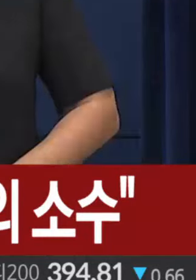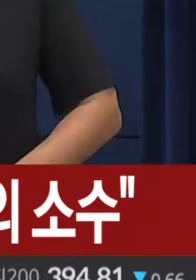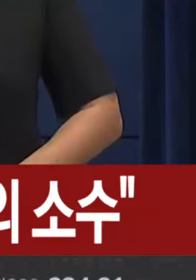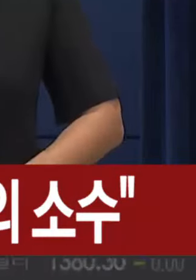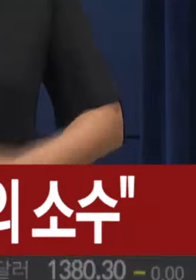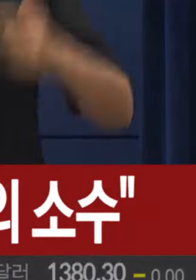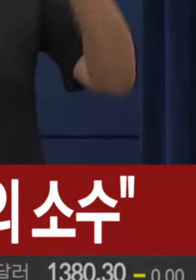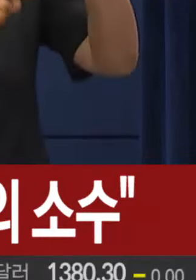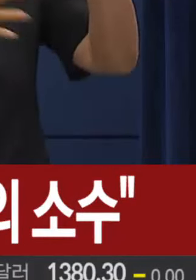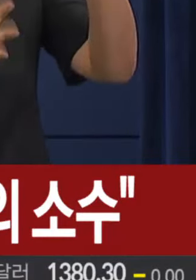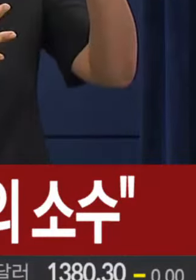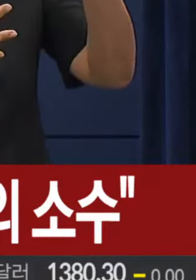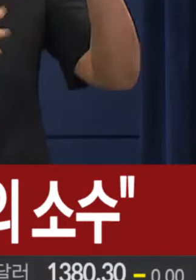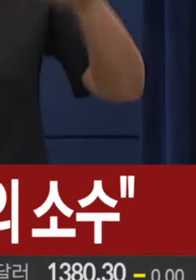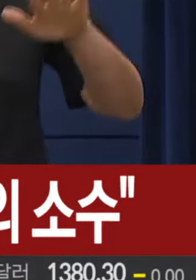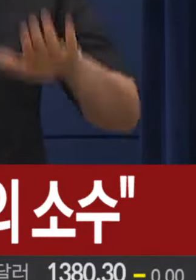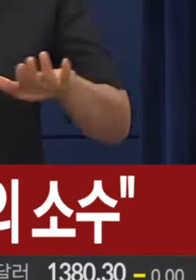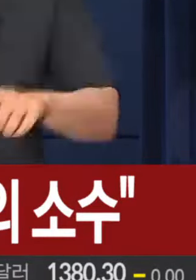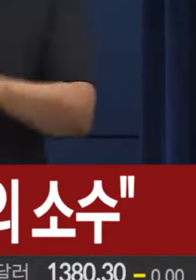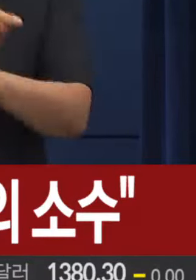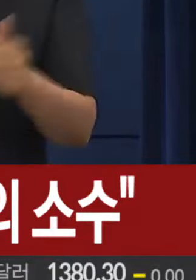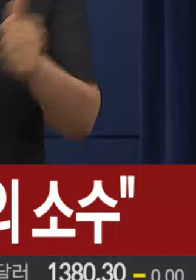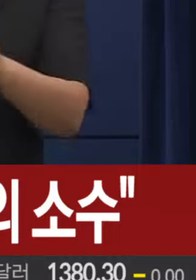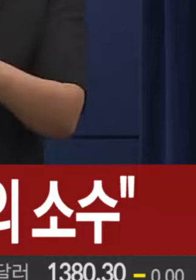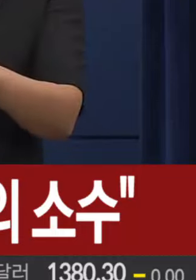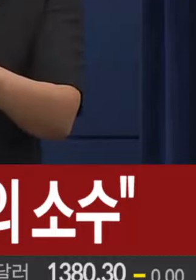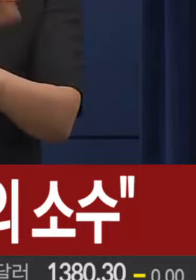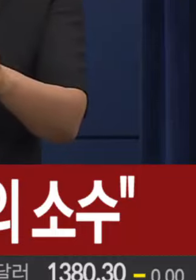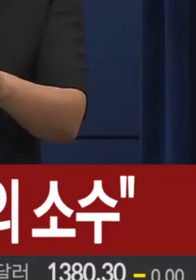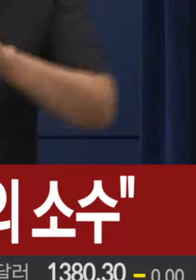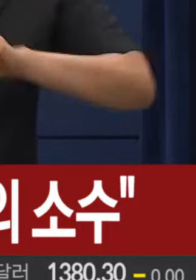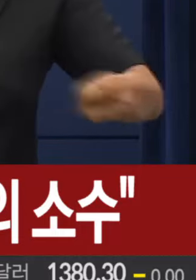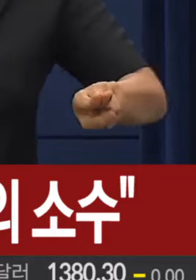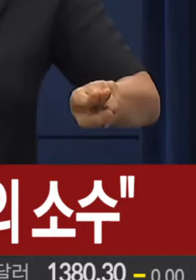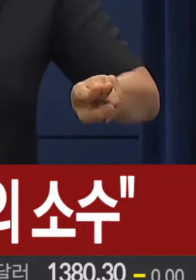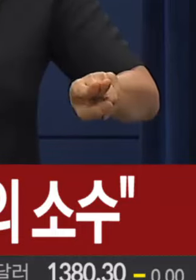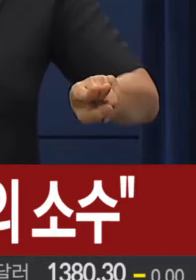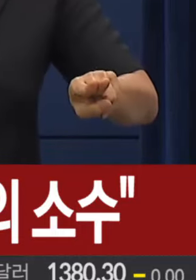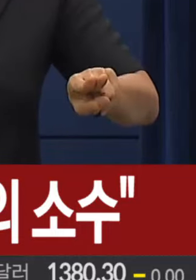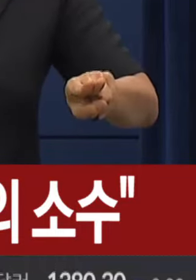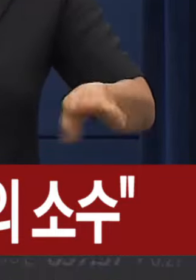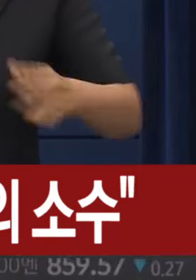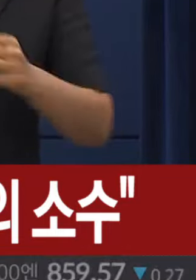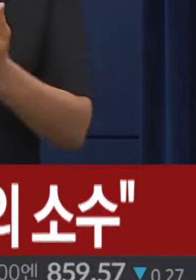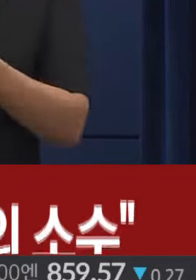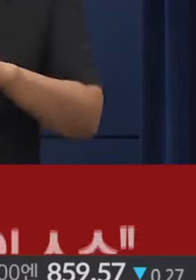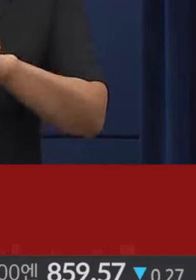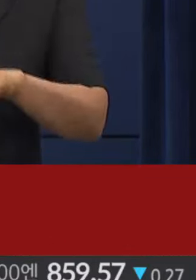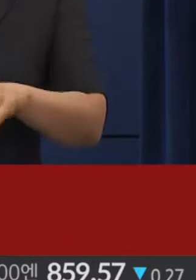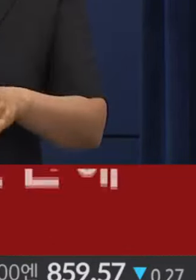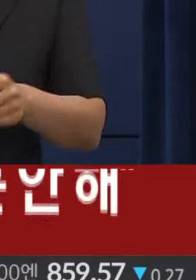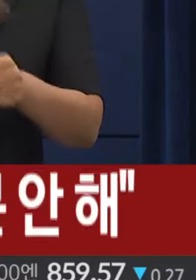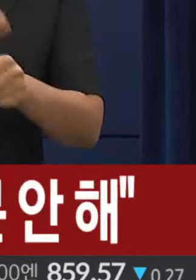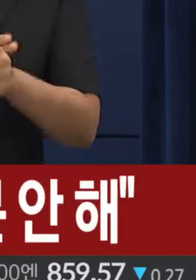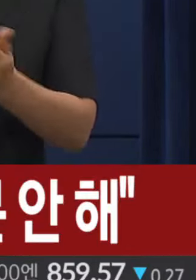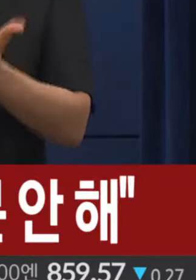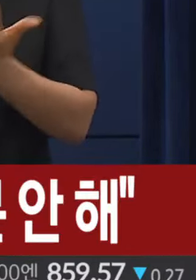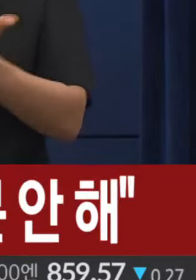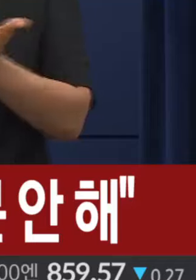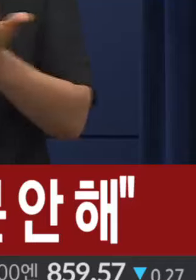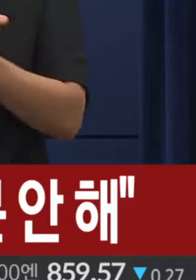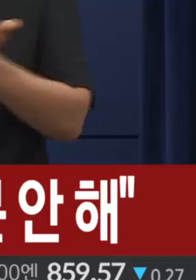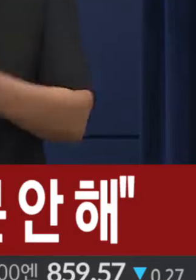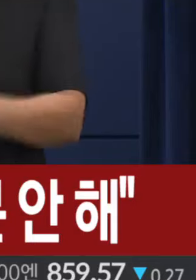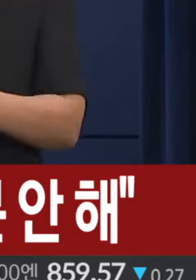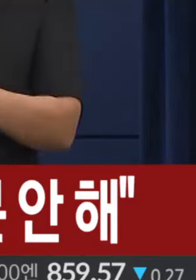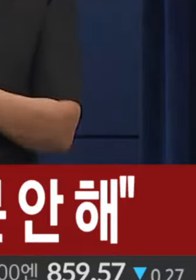4일 각종 행정명령을 철회했음에도 불구하고 전공의들이 이탈 기간이 길어지고 있어